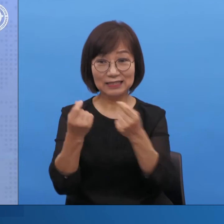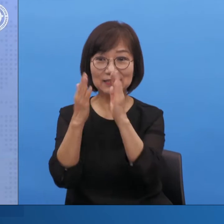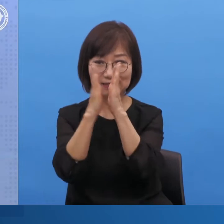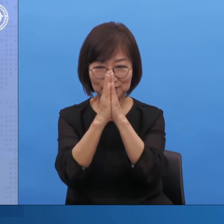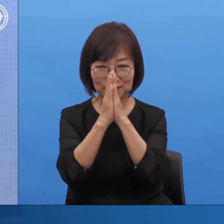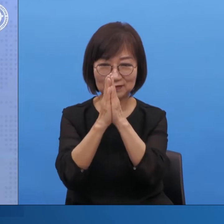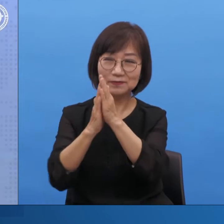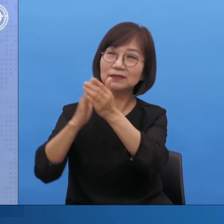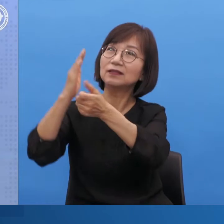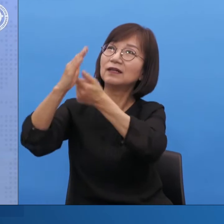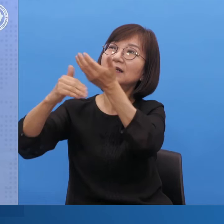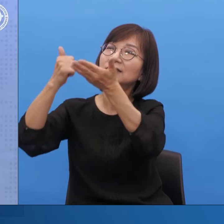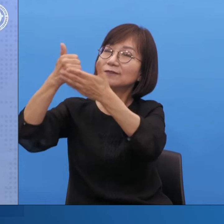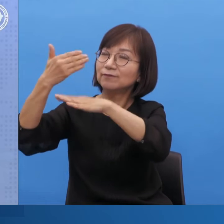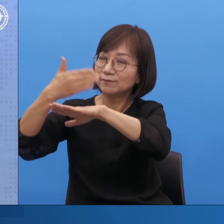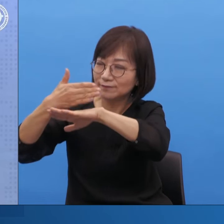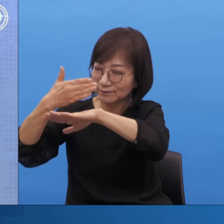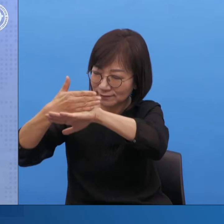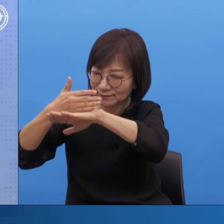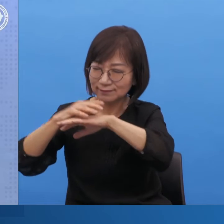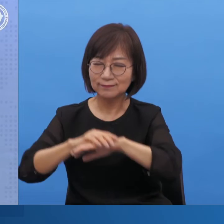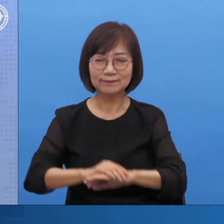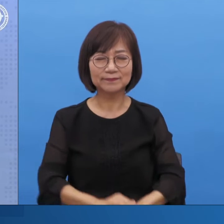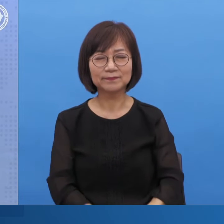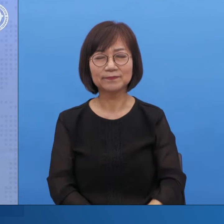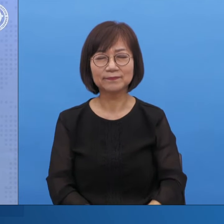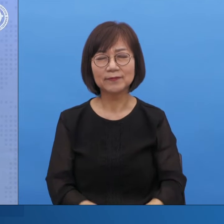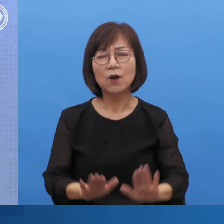하나님께 감사드립니다. God, we give you thanks. 오늘